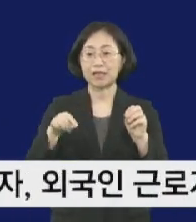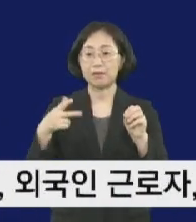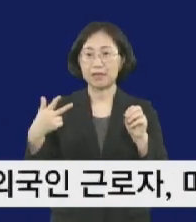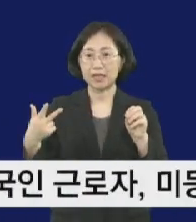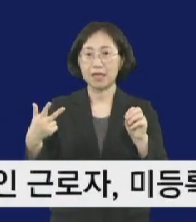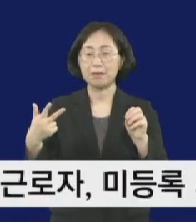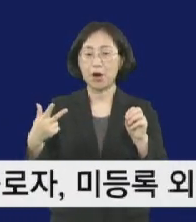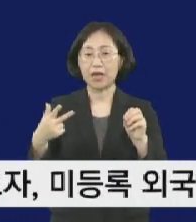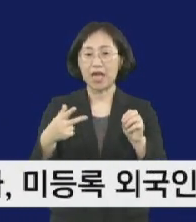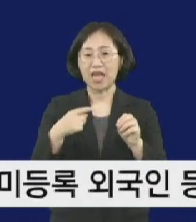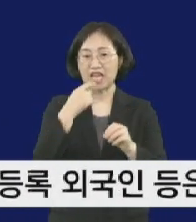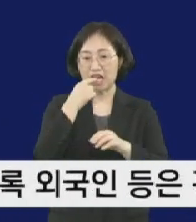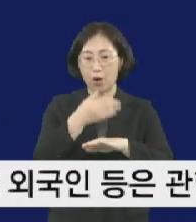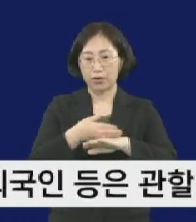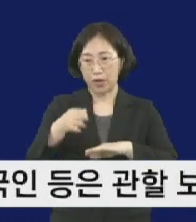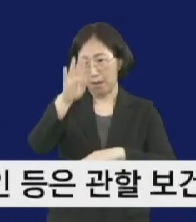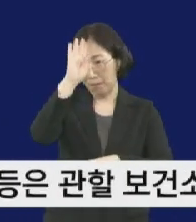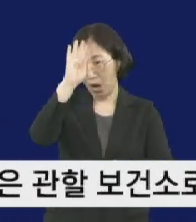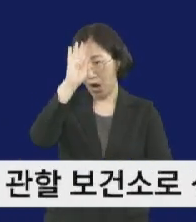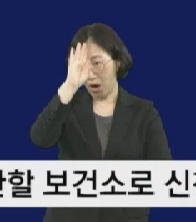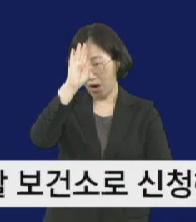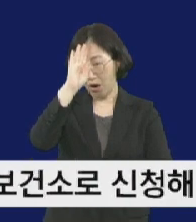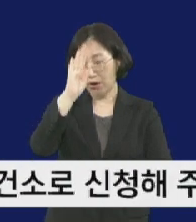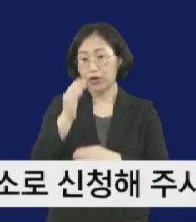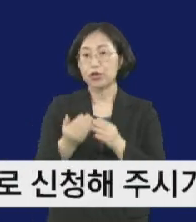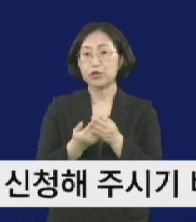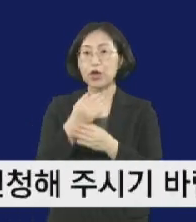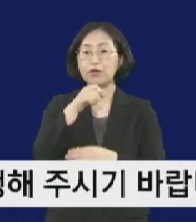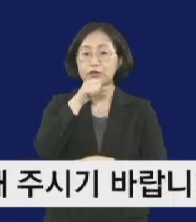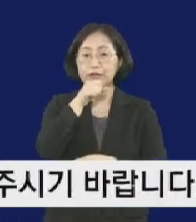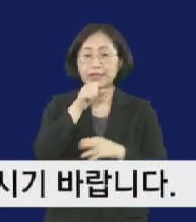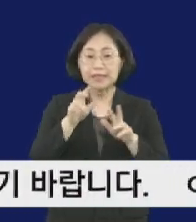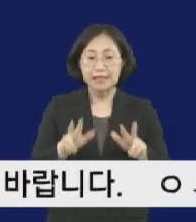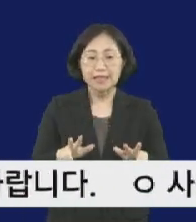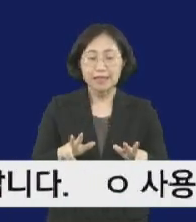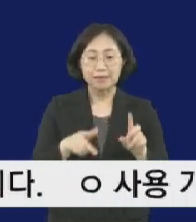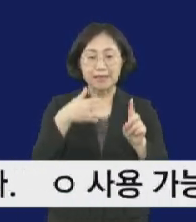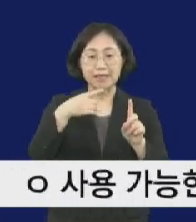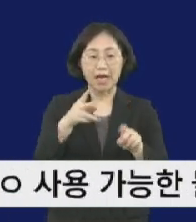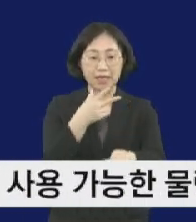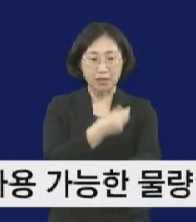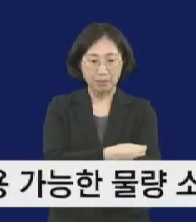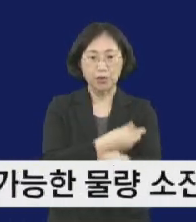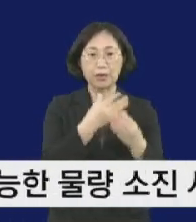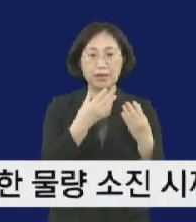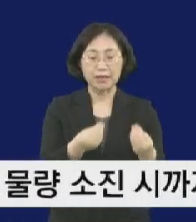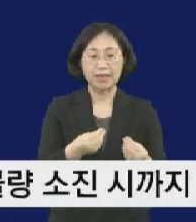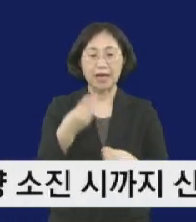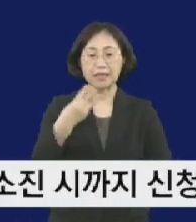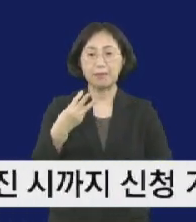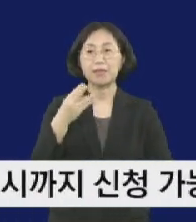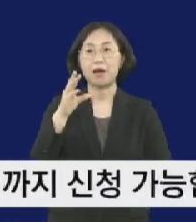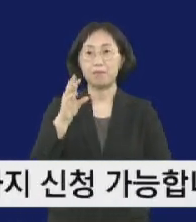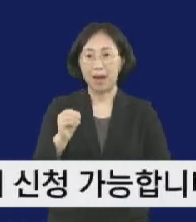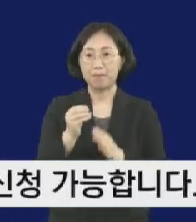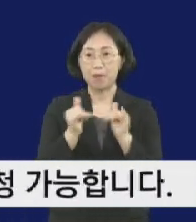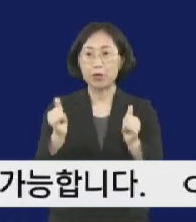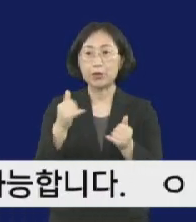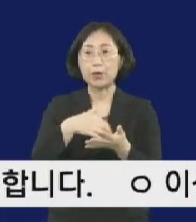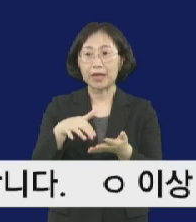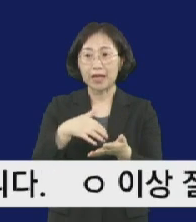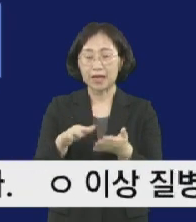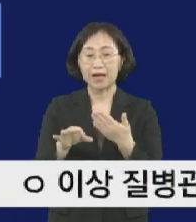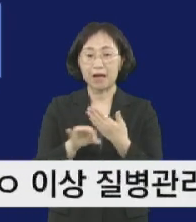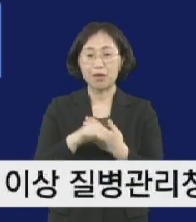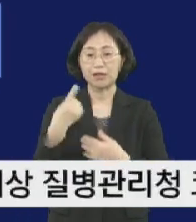4.7명인 국내 급성 골수성 백혈병 유병률을 현재 1차 접종을 마친 3천만 명으로